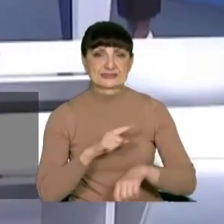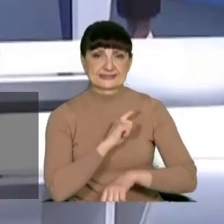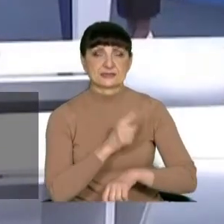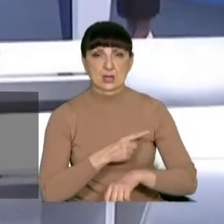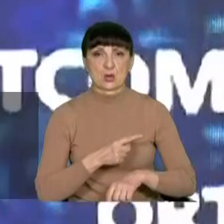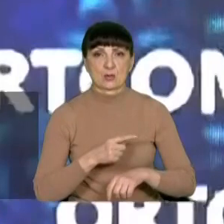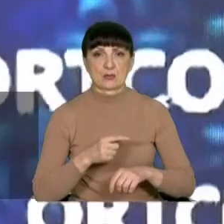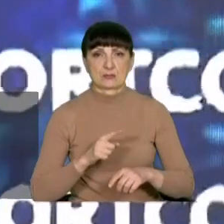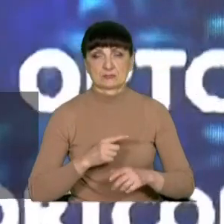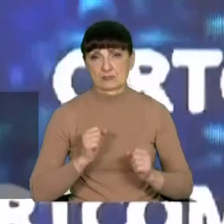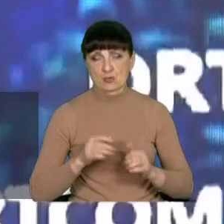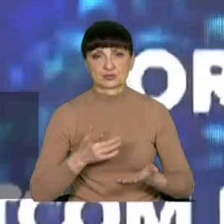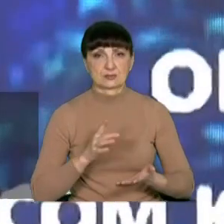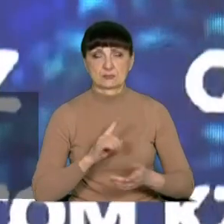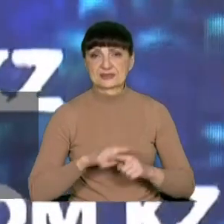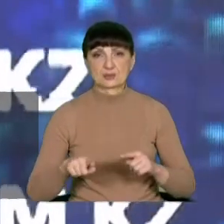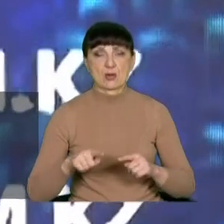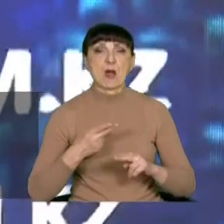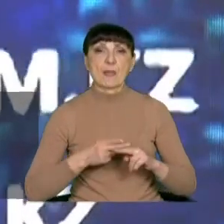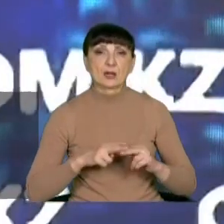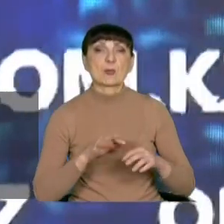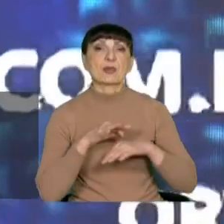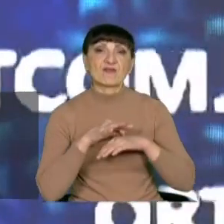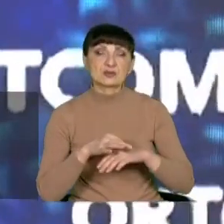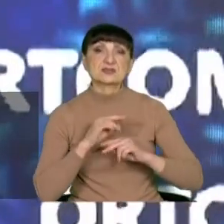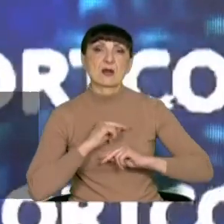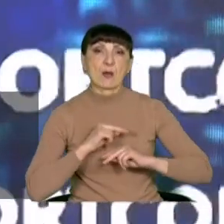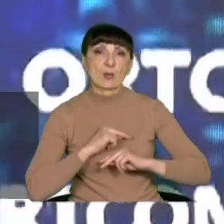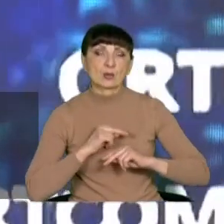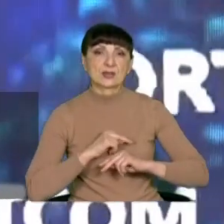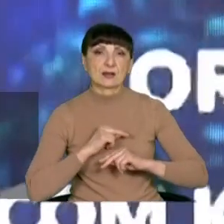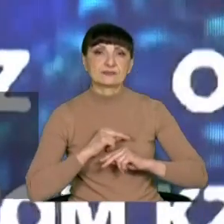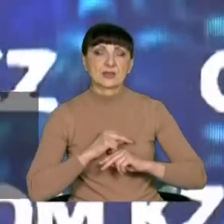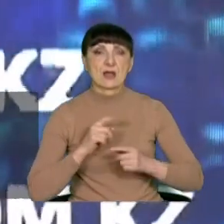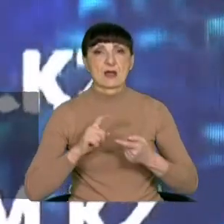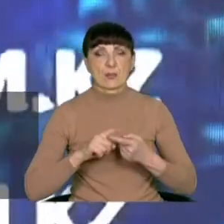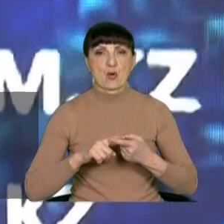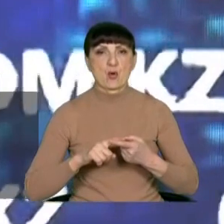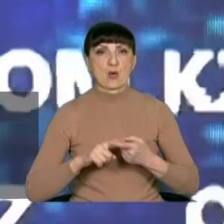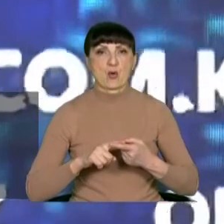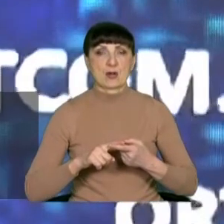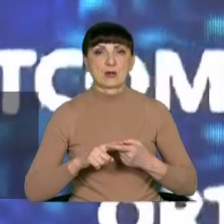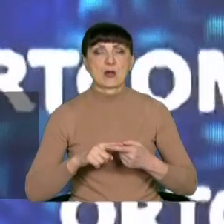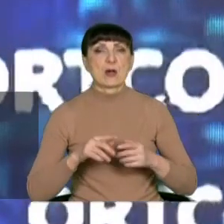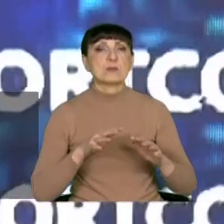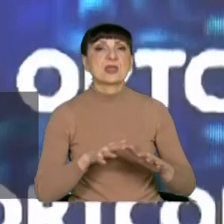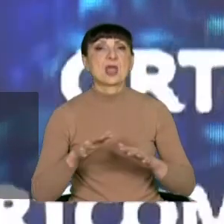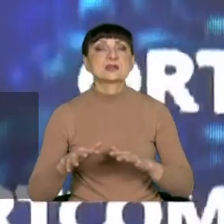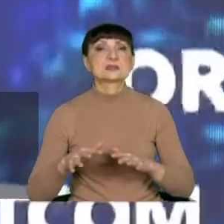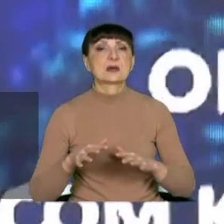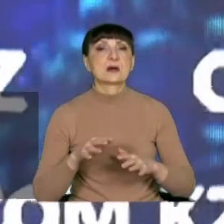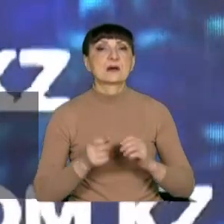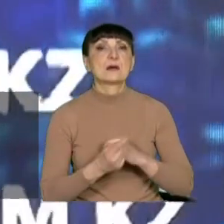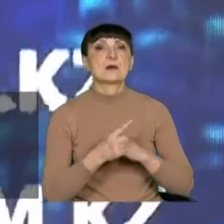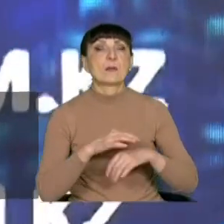заражения инфекцией очень высокая. Поэтому и проводится работа по определению места очага,